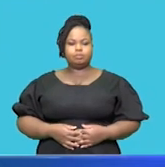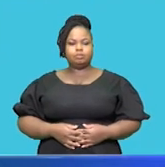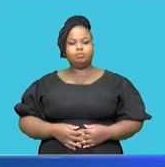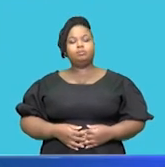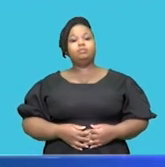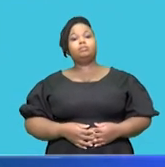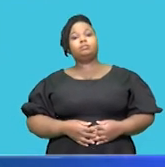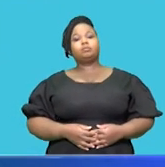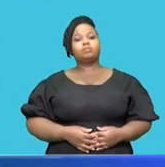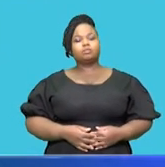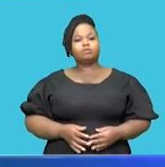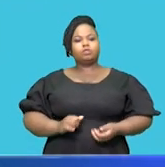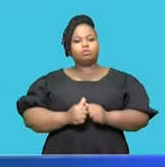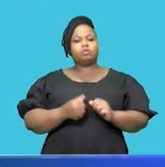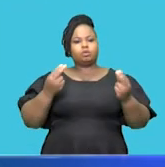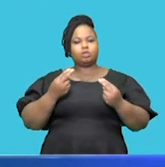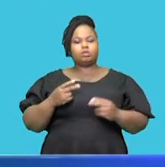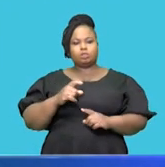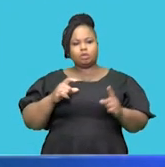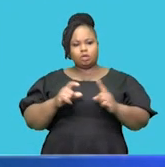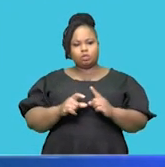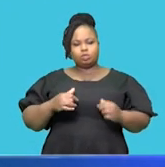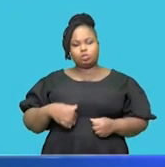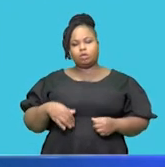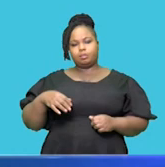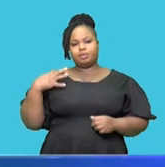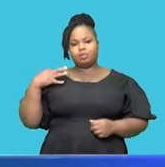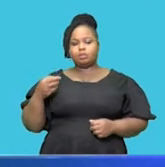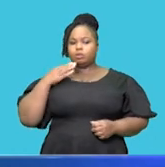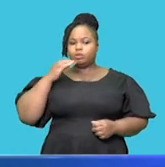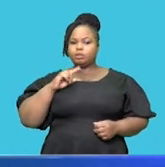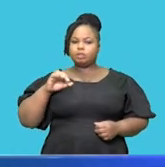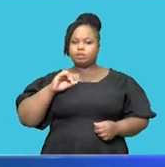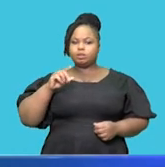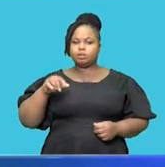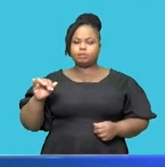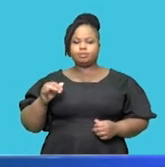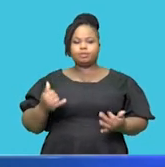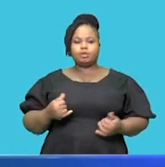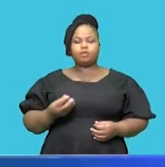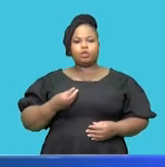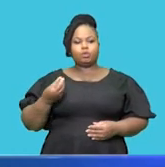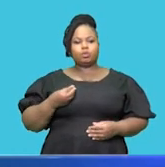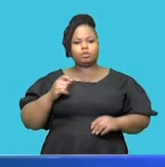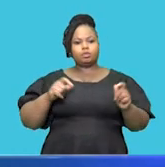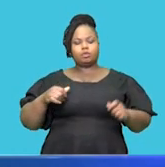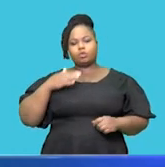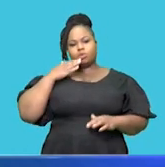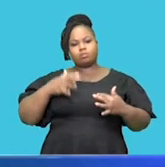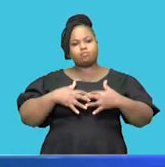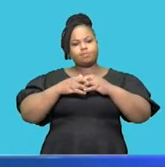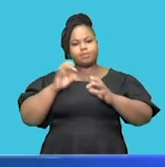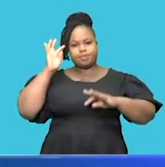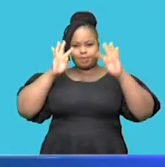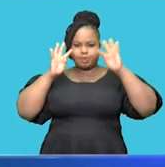Ungqongqoshe womnyango wezeMidlalo, uBuciko, naMasiko, kuzwelonke, uZizi Kodwa, uhole uhlelo lokwethula kwabantu abasha abangabasunguli